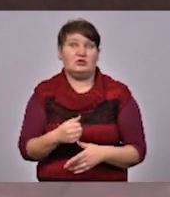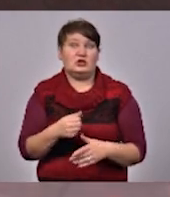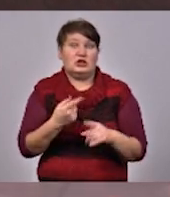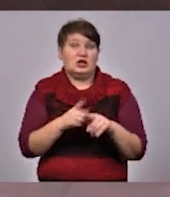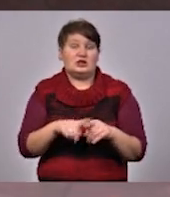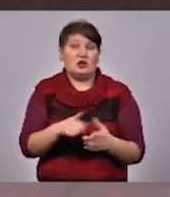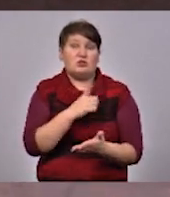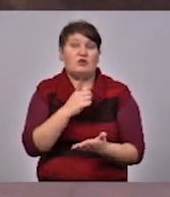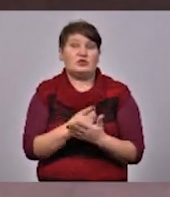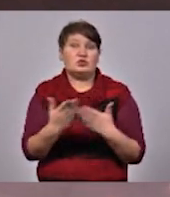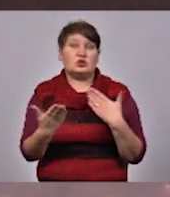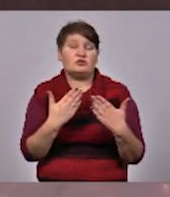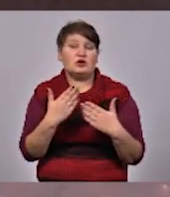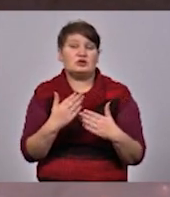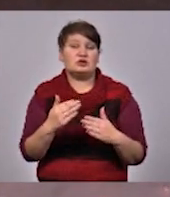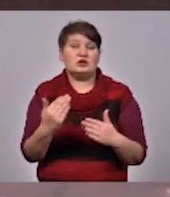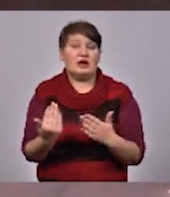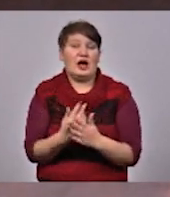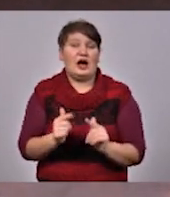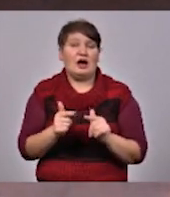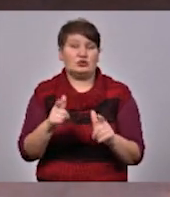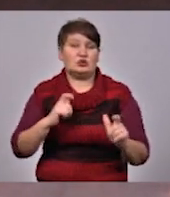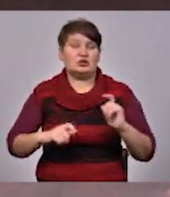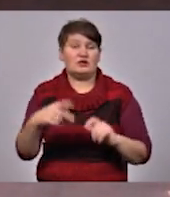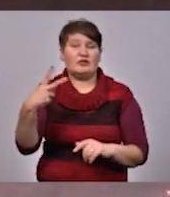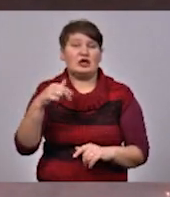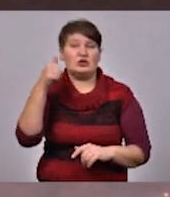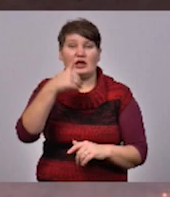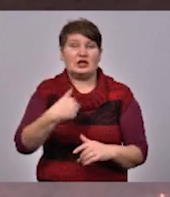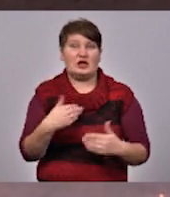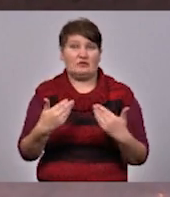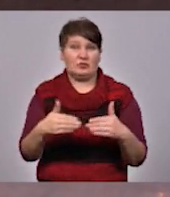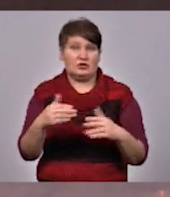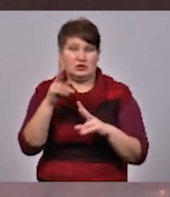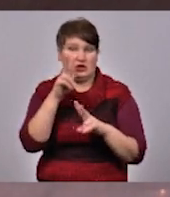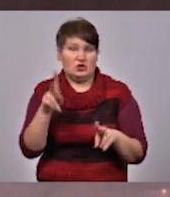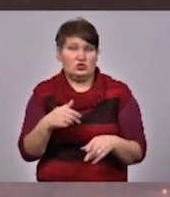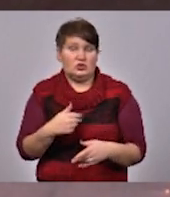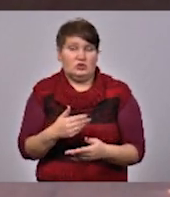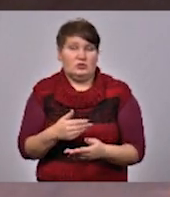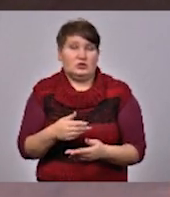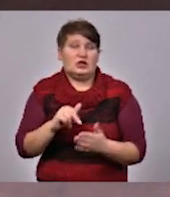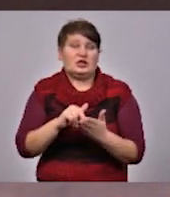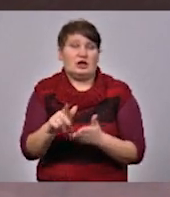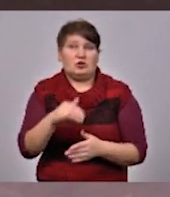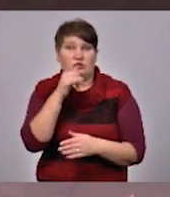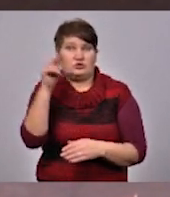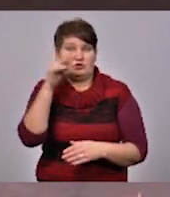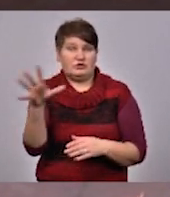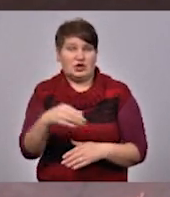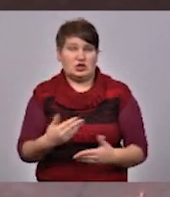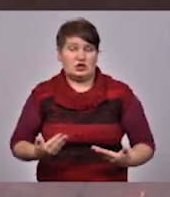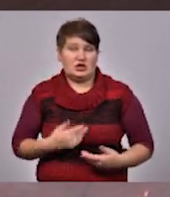повинно стосуватися абітурієнтів 20-го року, а не нас, випускників. Ми не знали, на що ми йдемо. Ми не можемо вчитися все життя за